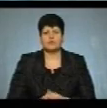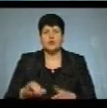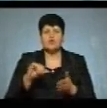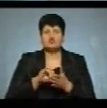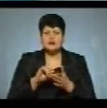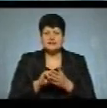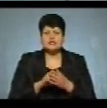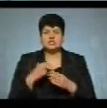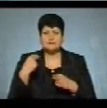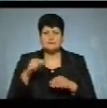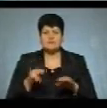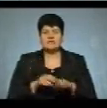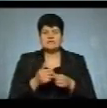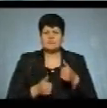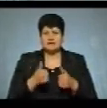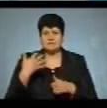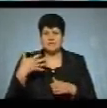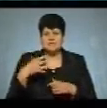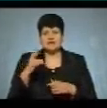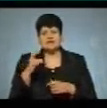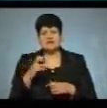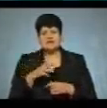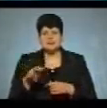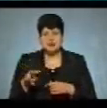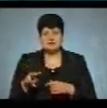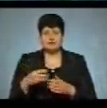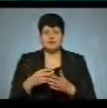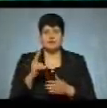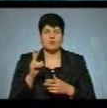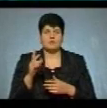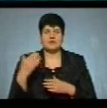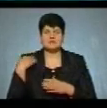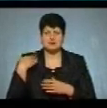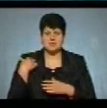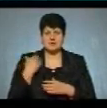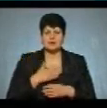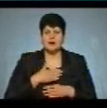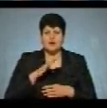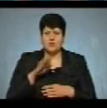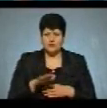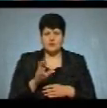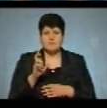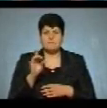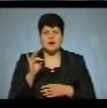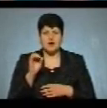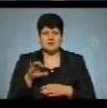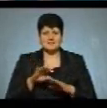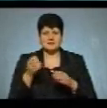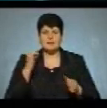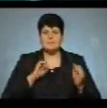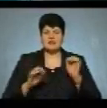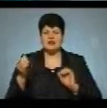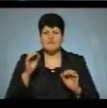Учасники чемпіонату змагаються на дистанції 50 та 200 метрів у стилях кроль на спині, кроль на грудях, брас і батерфляй, повідомив заступник